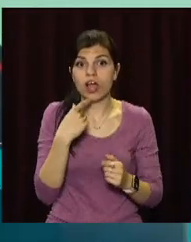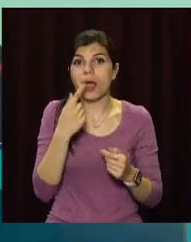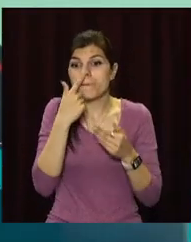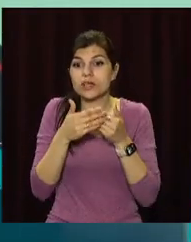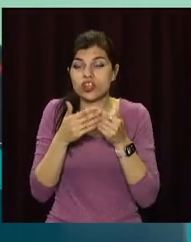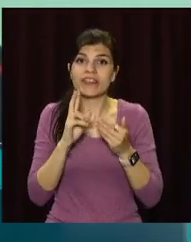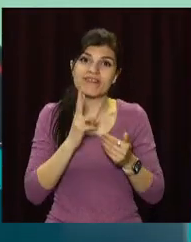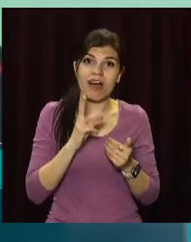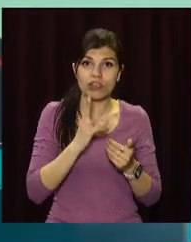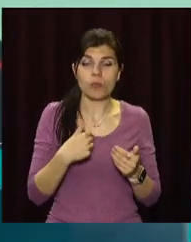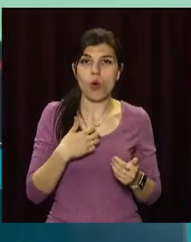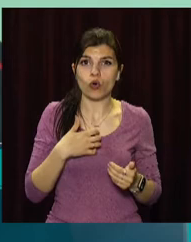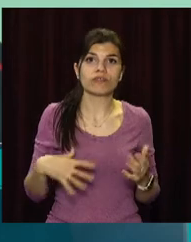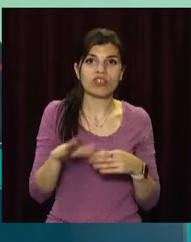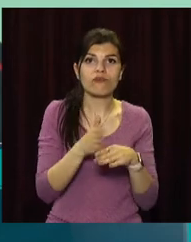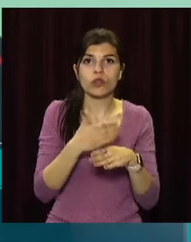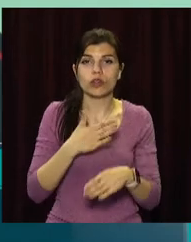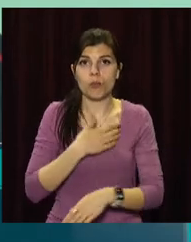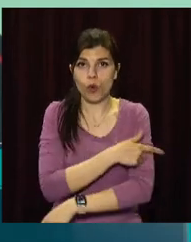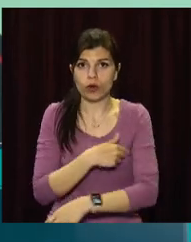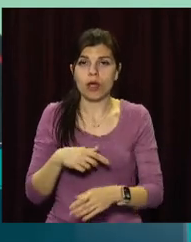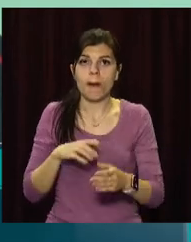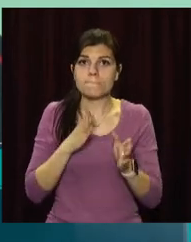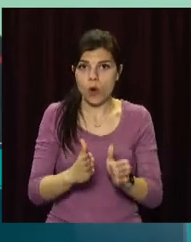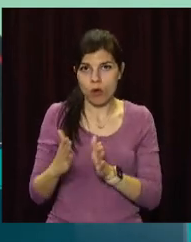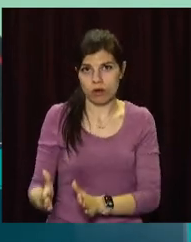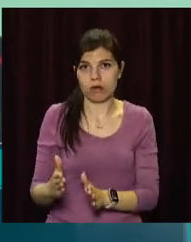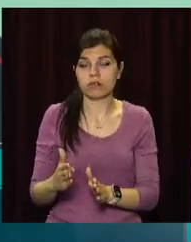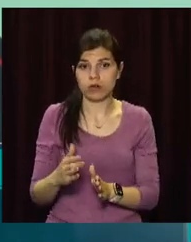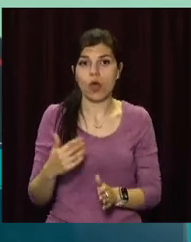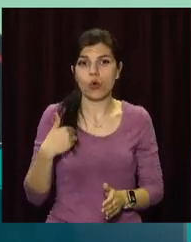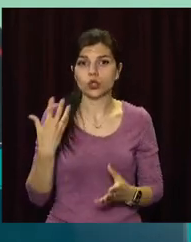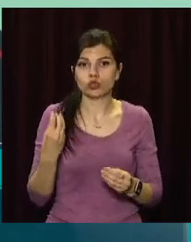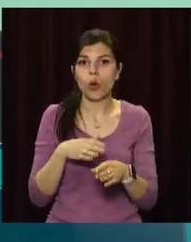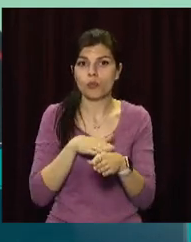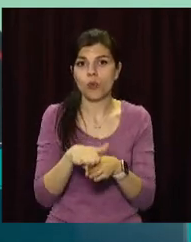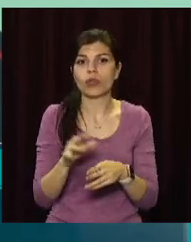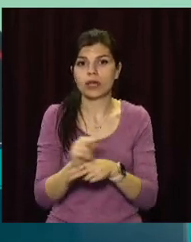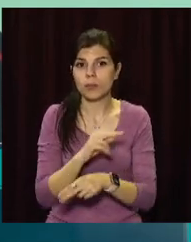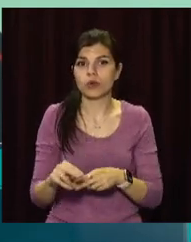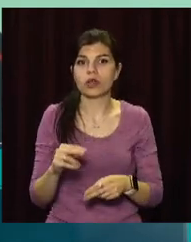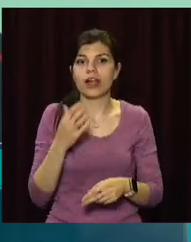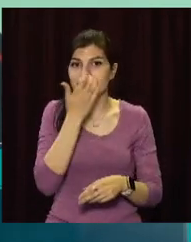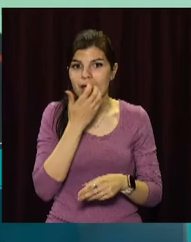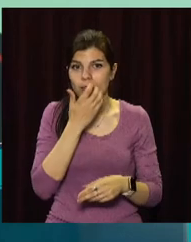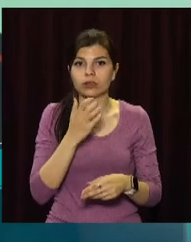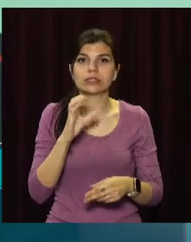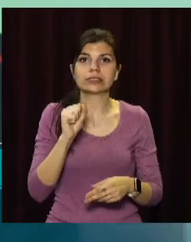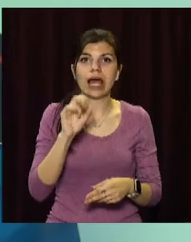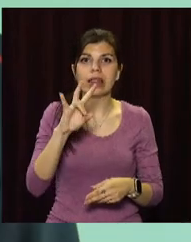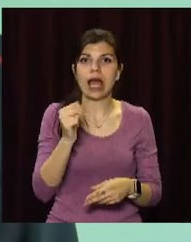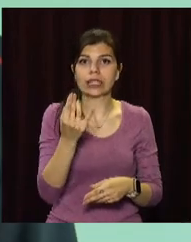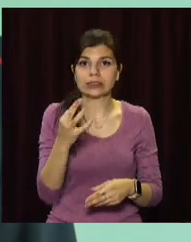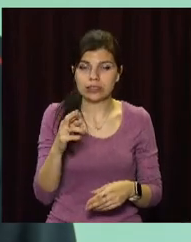роки ми хочемо привести повністю всі відділення наших больниць в порядок. Кроме того, ми робимо ще повністю ремонт теплової санації і